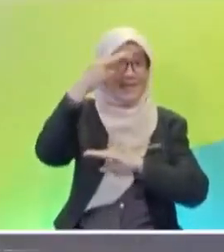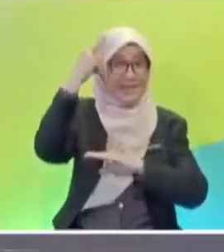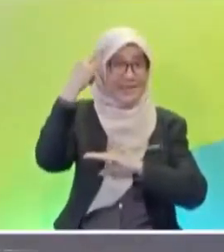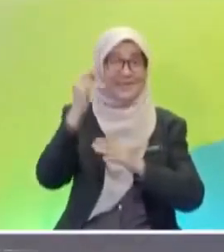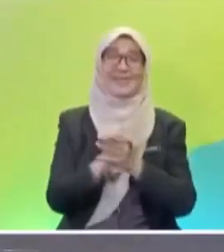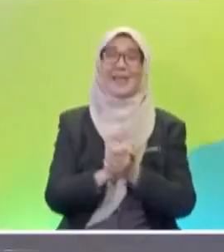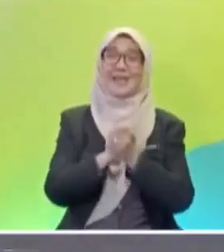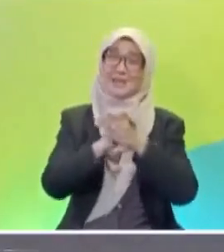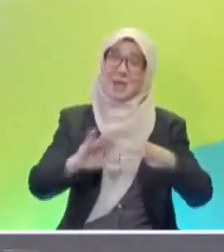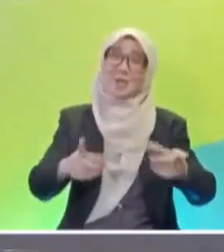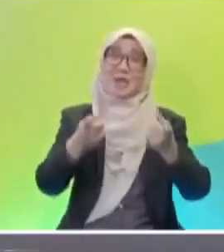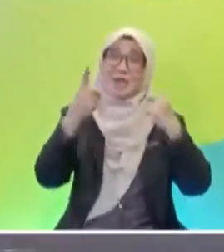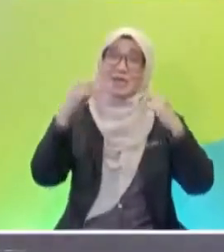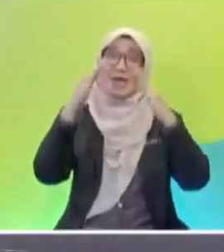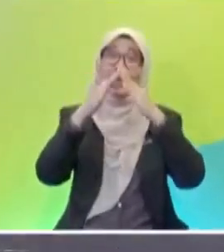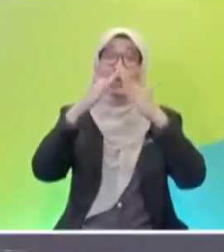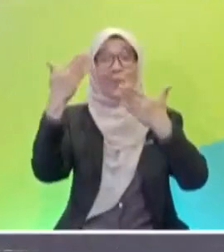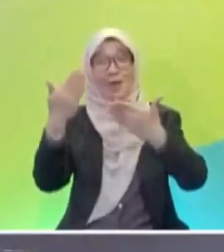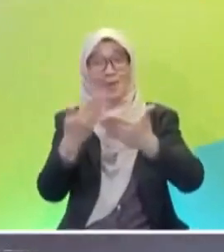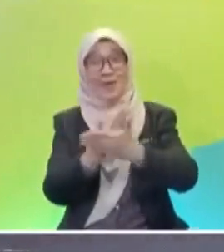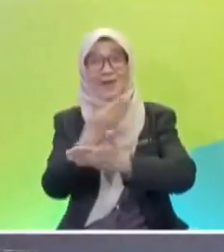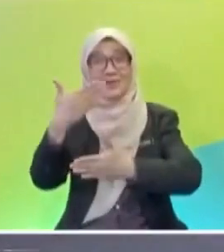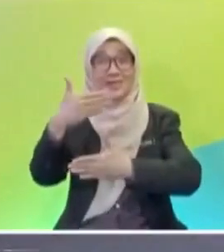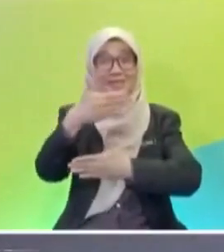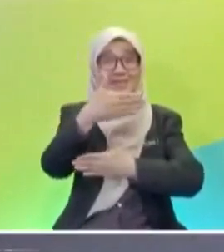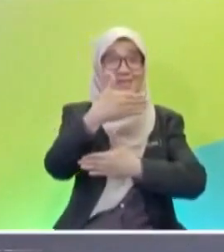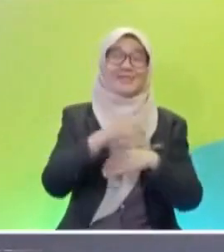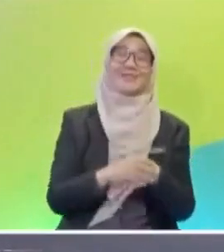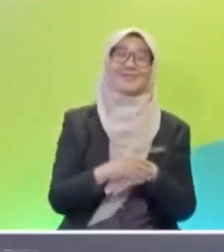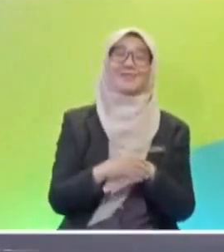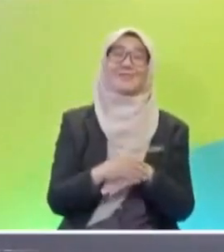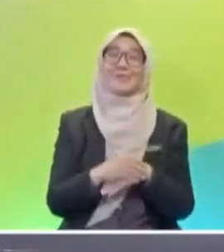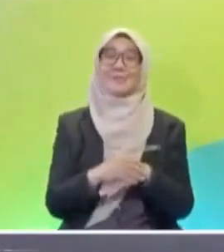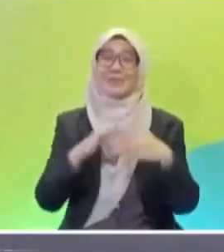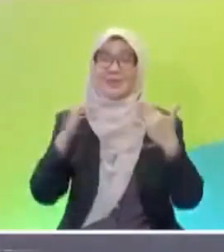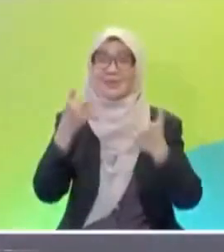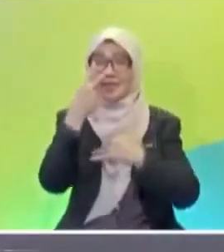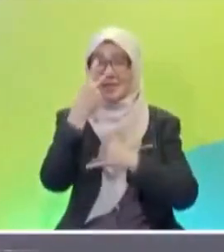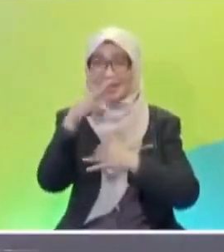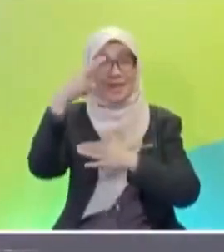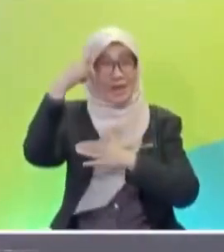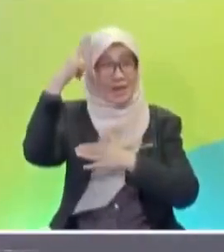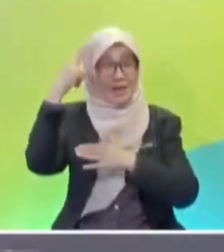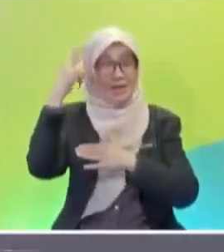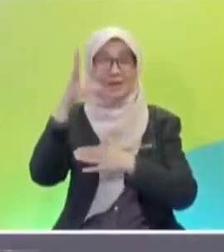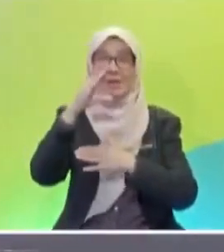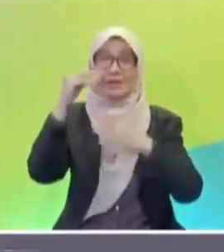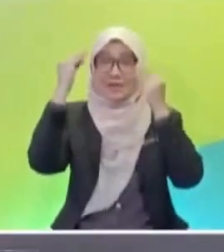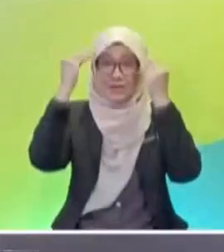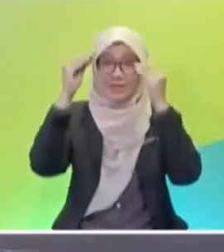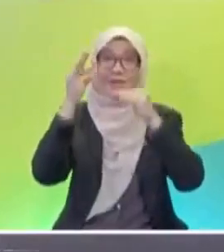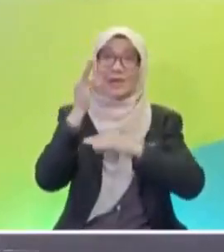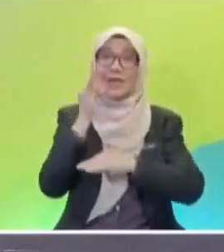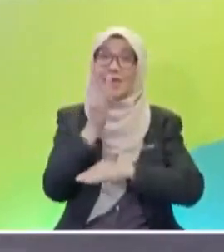ke rumah baru rumah baru ikan Oke Mari kita lihat Hani punya dengan Cikgu punya